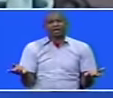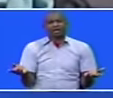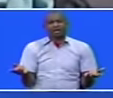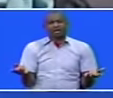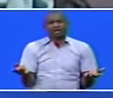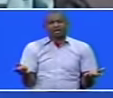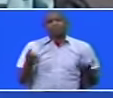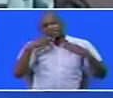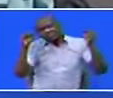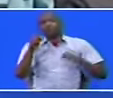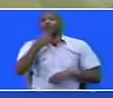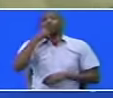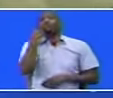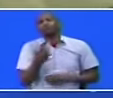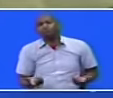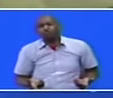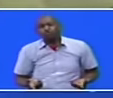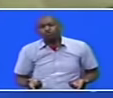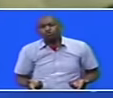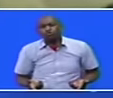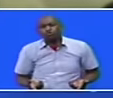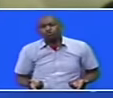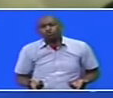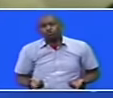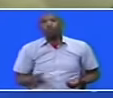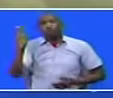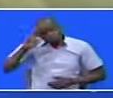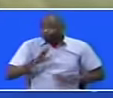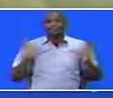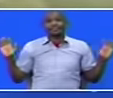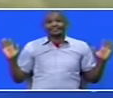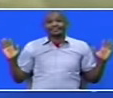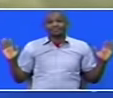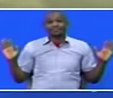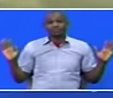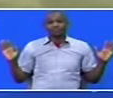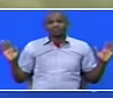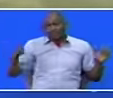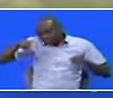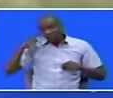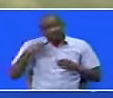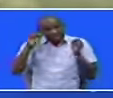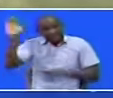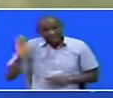President ya wajaluwa ni nani mkuri juu? Semeni Uhuru Kenyatta, ama? Kwani walichagua